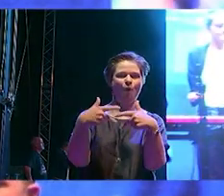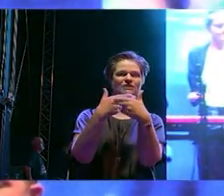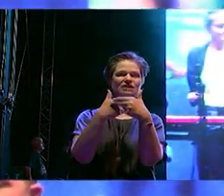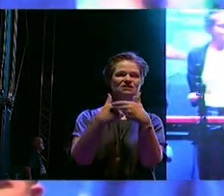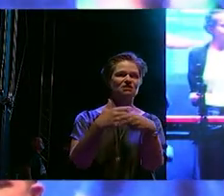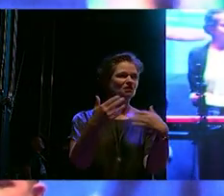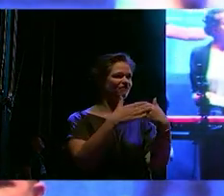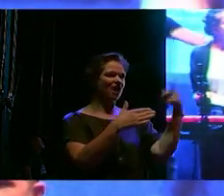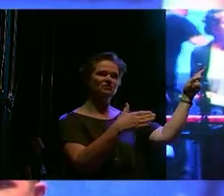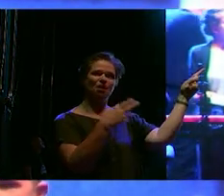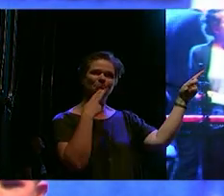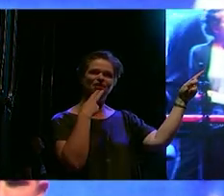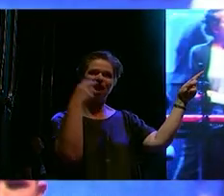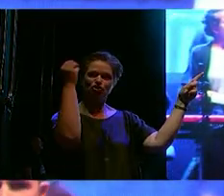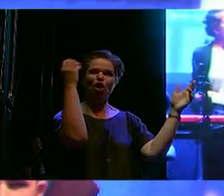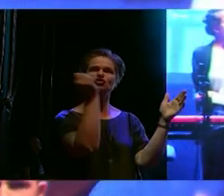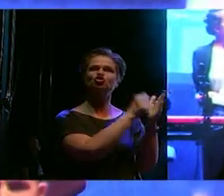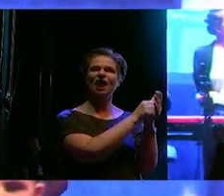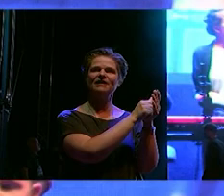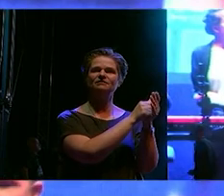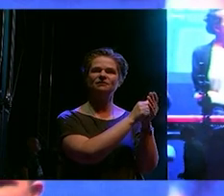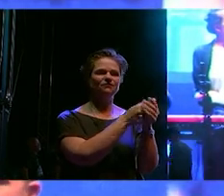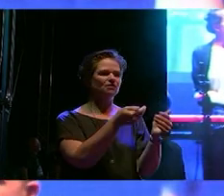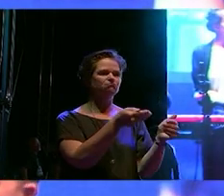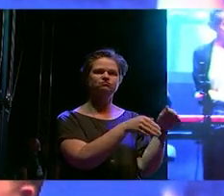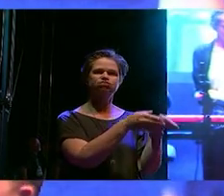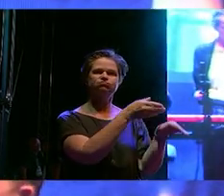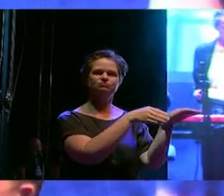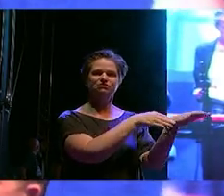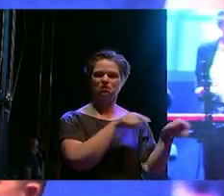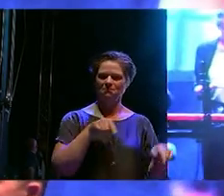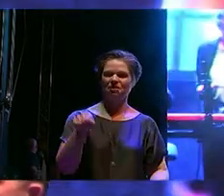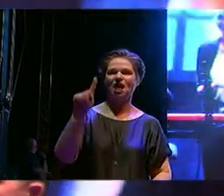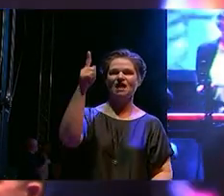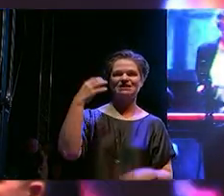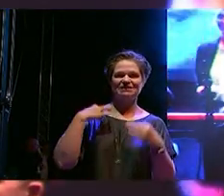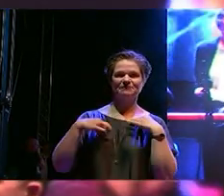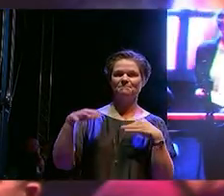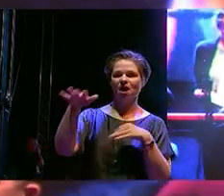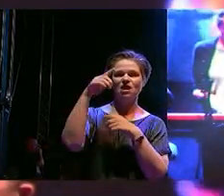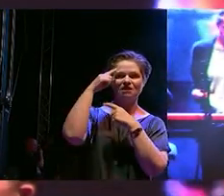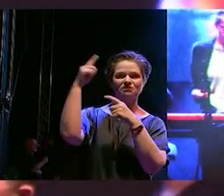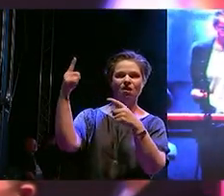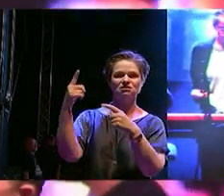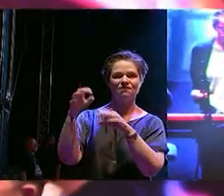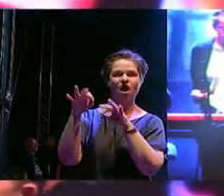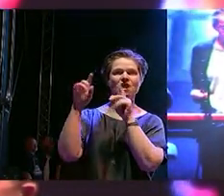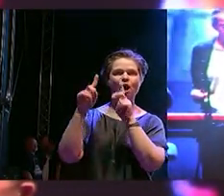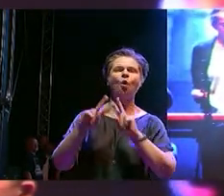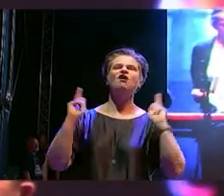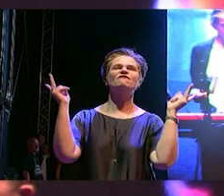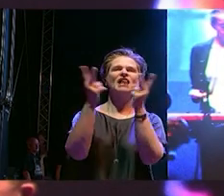hier in Pirna-Sonnenstein. Am 1.9. ist nicht nur Landtagswahl, sondern es ist auch der